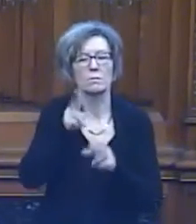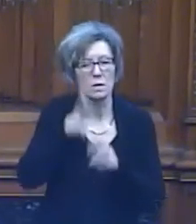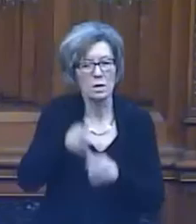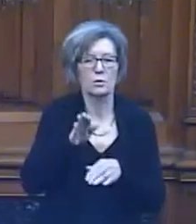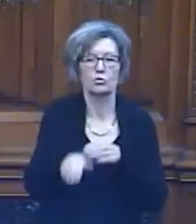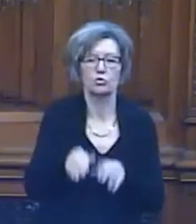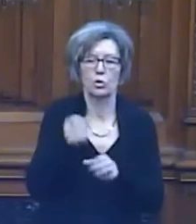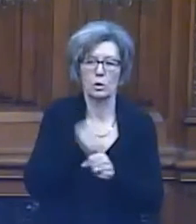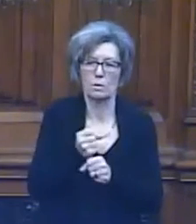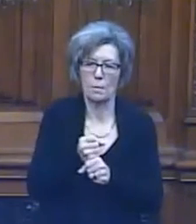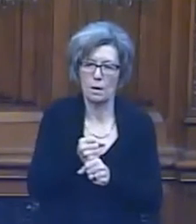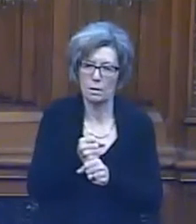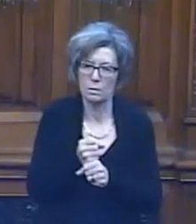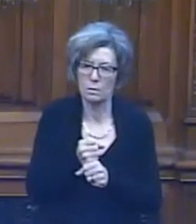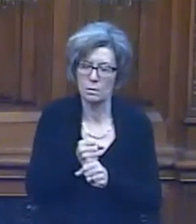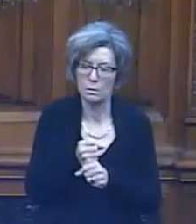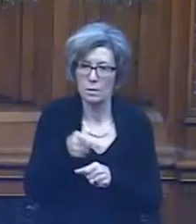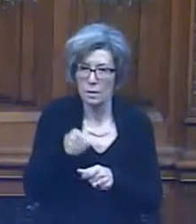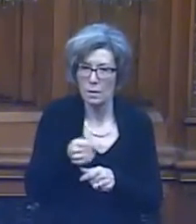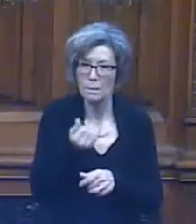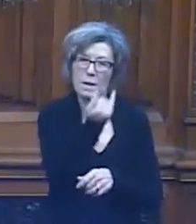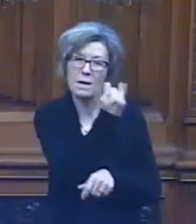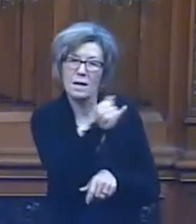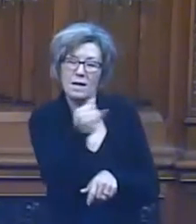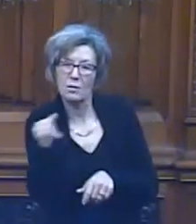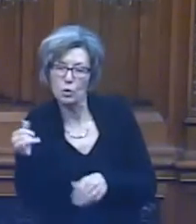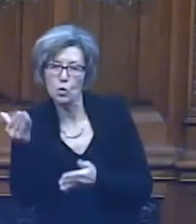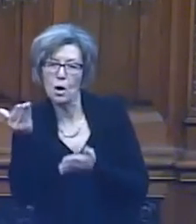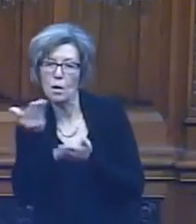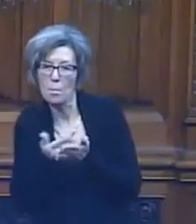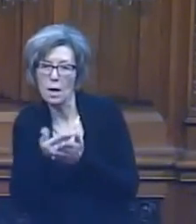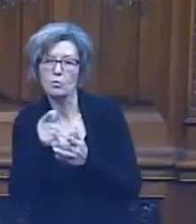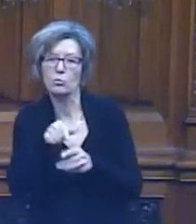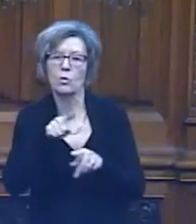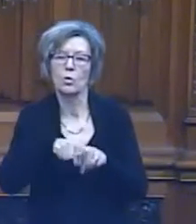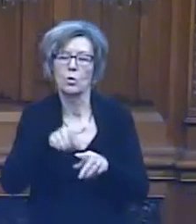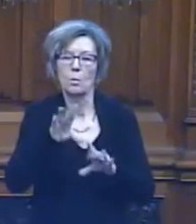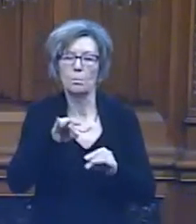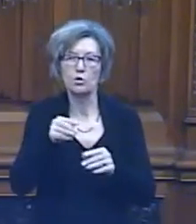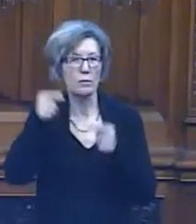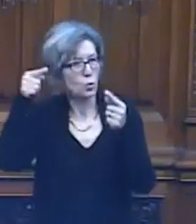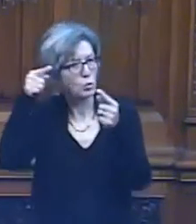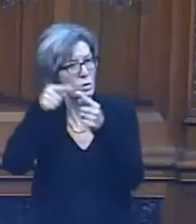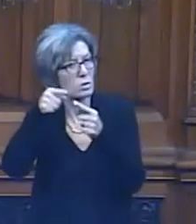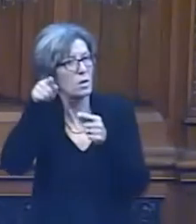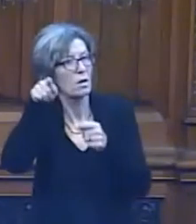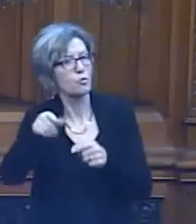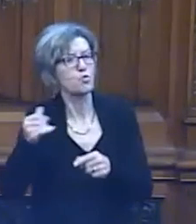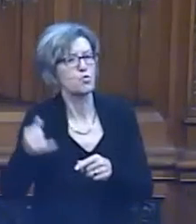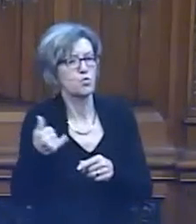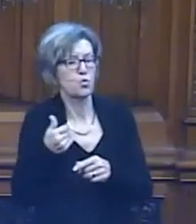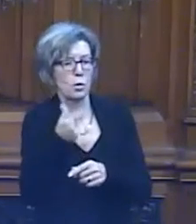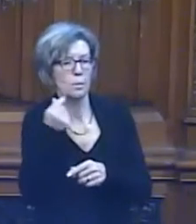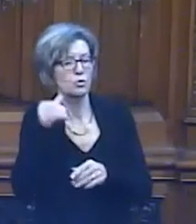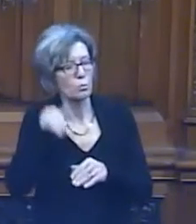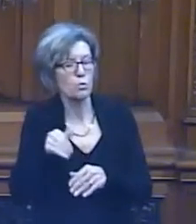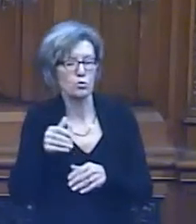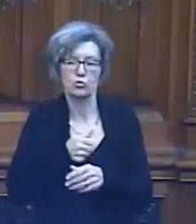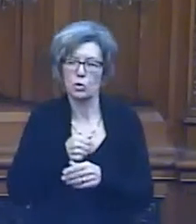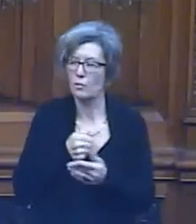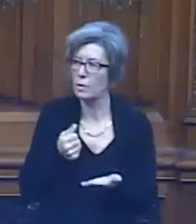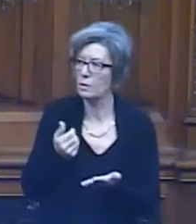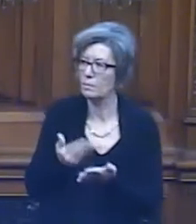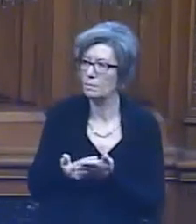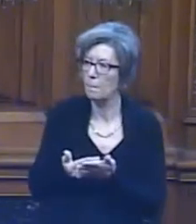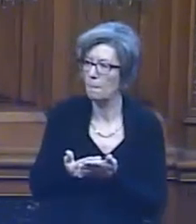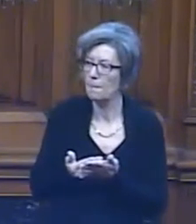setzen. Hier geht es um individuelle Bildungs- und Beschäftigungsziele für junge Menschen,